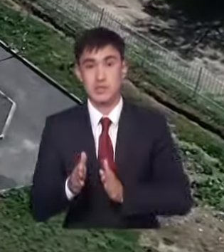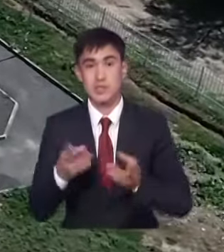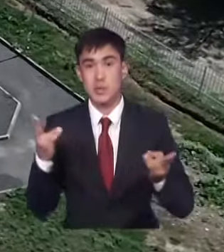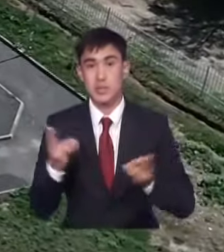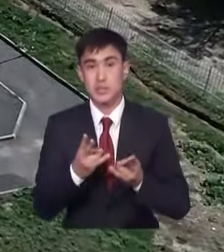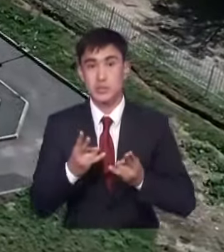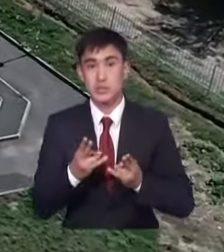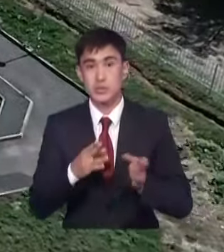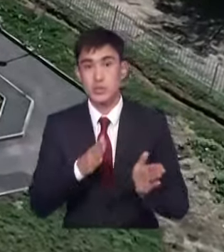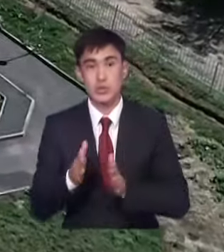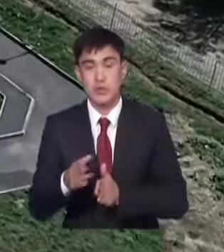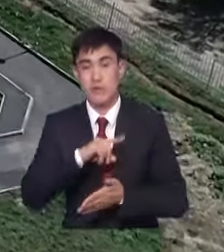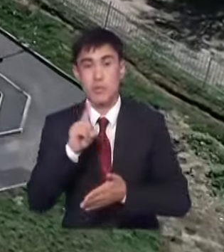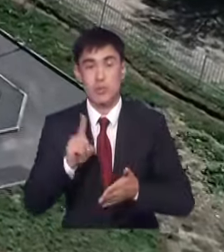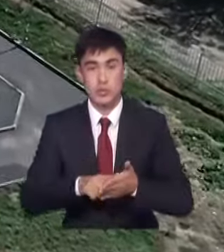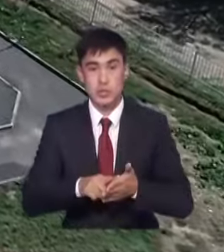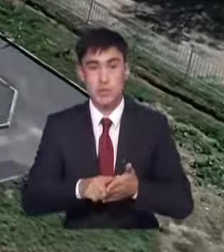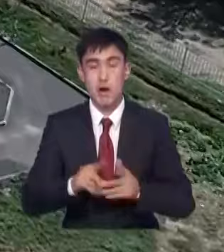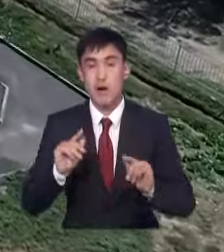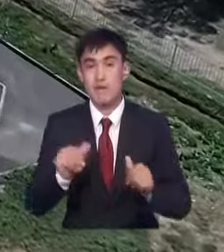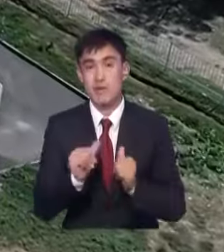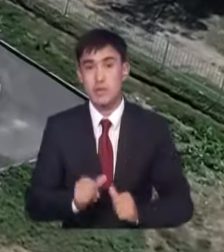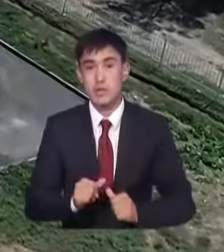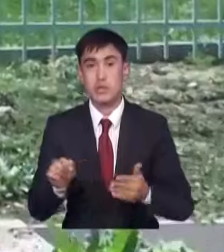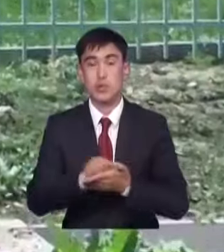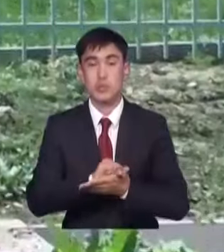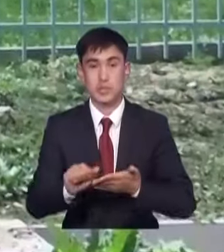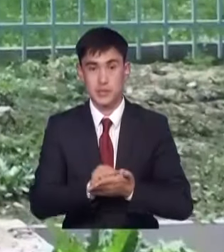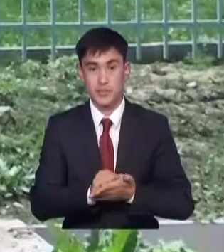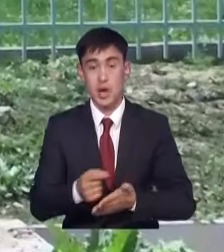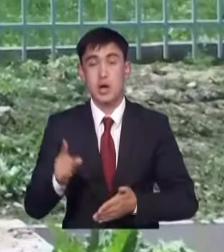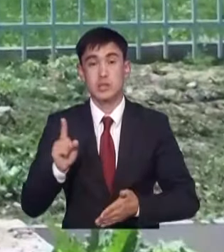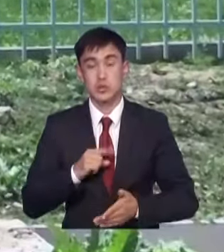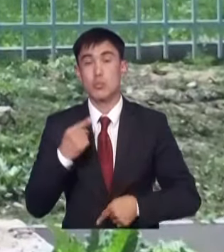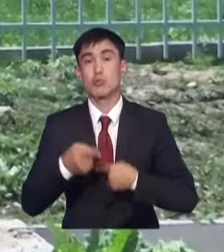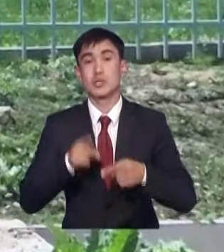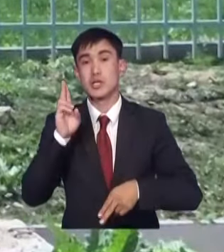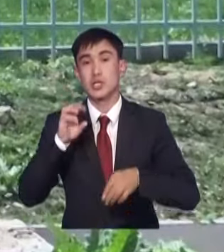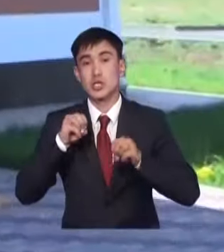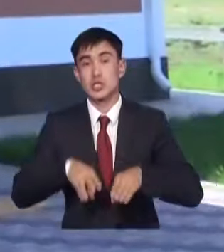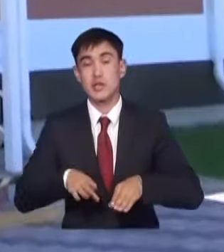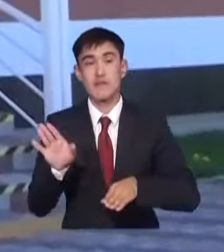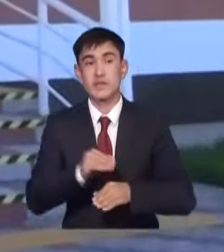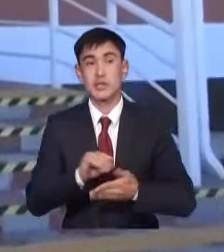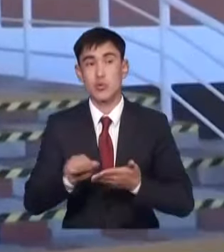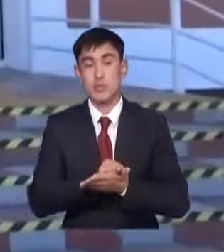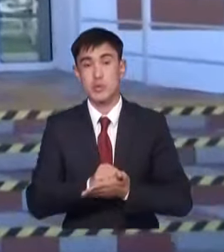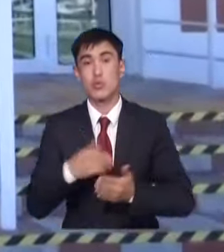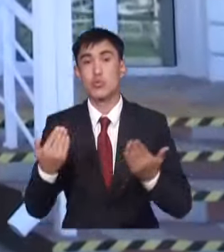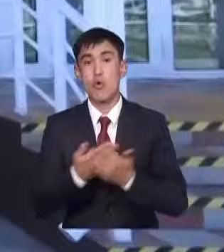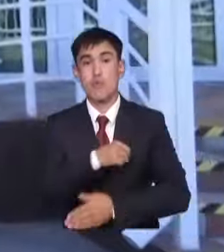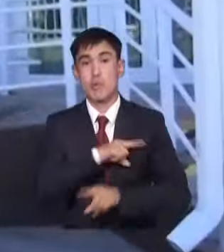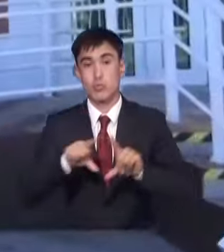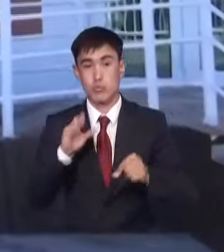необходимости урегулирования вопросов по оформлению документации ожидается что после решения всех формальностей новый медпункт